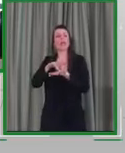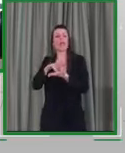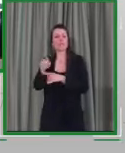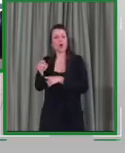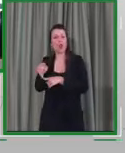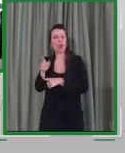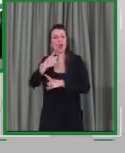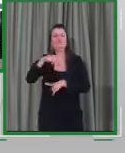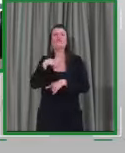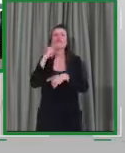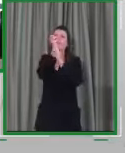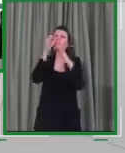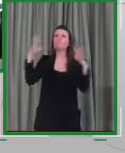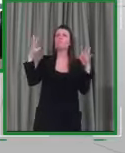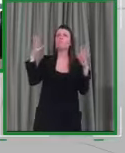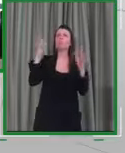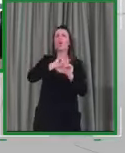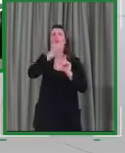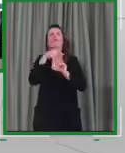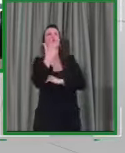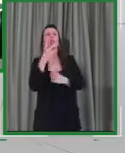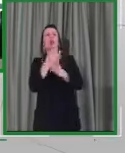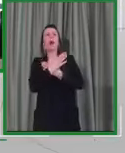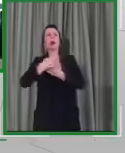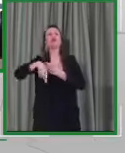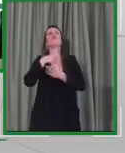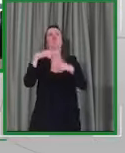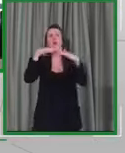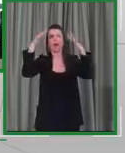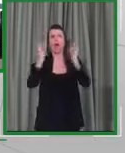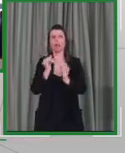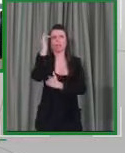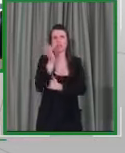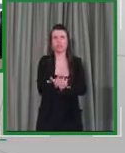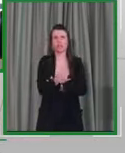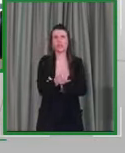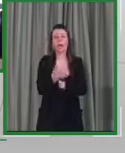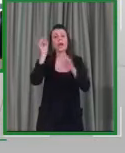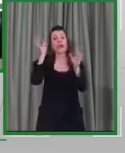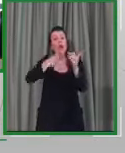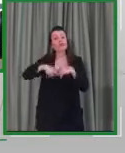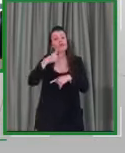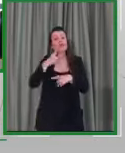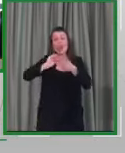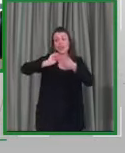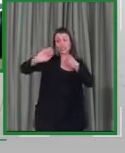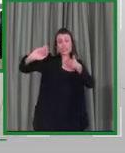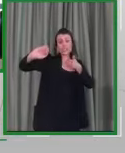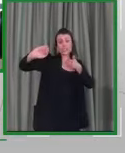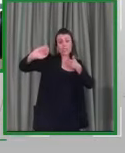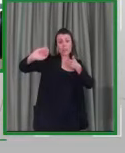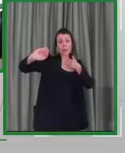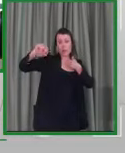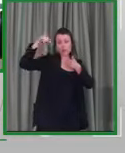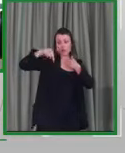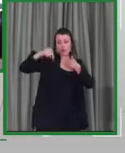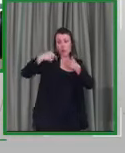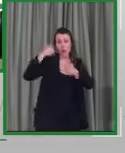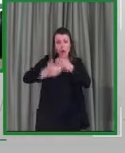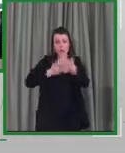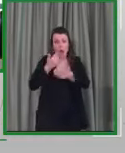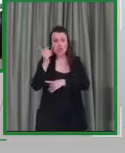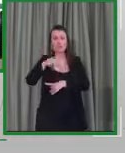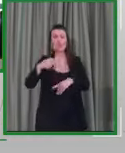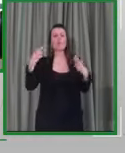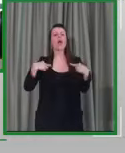maggio di tenere le persone in casa ma se riusciremo a garantire questo di stanziamento e qui è ritenere rarefatta la vita